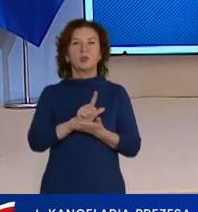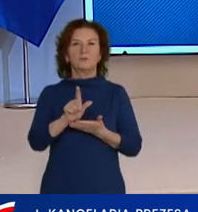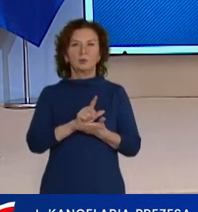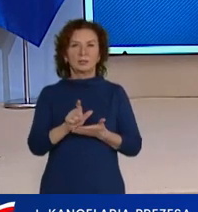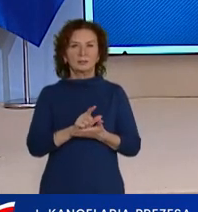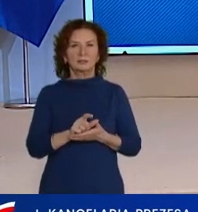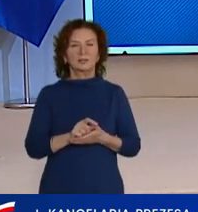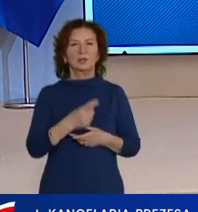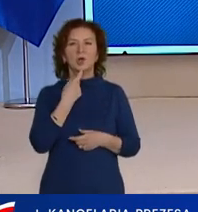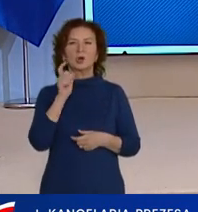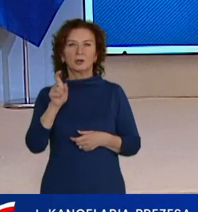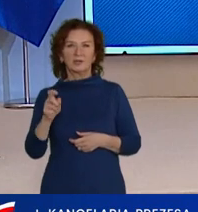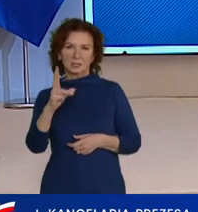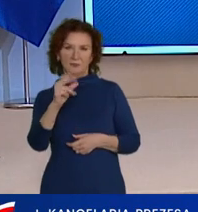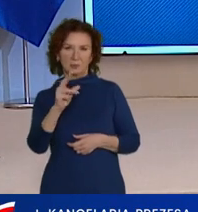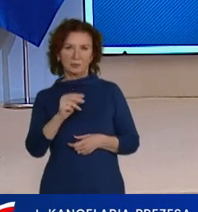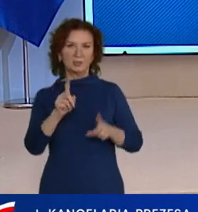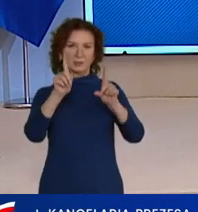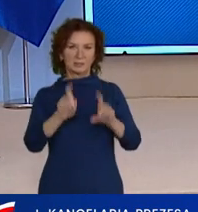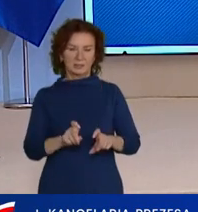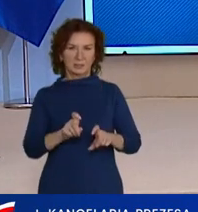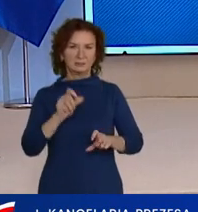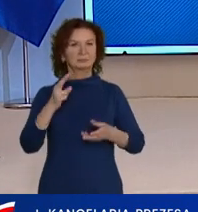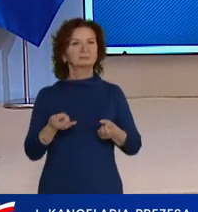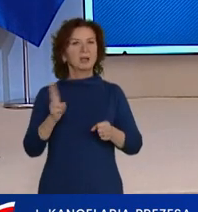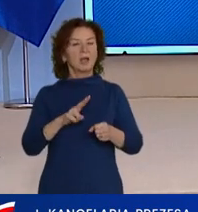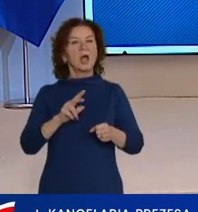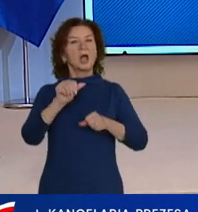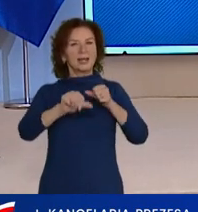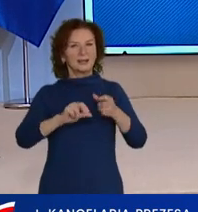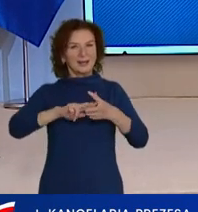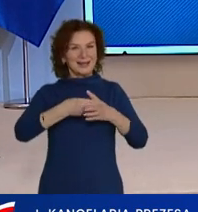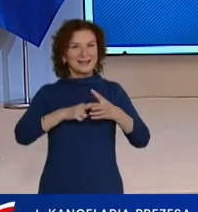w poniedziałek zaczynamy rejestrację osób urodzonych w roku